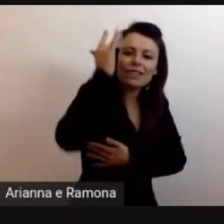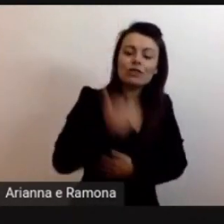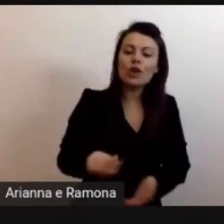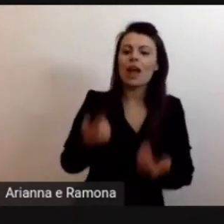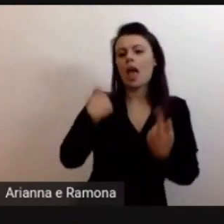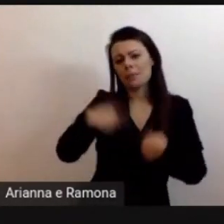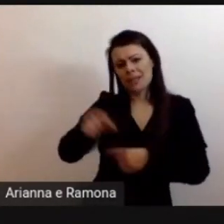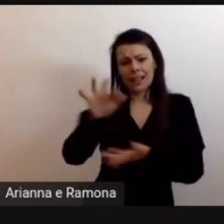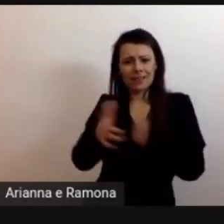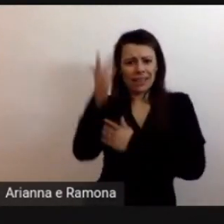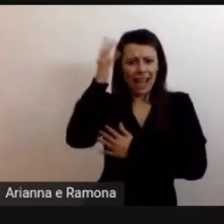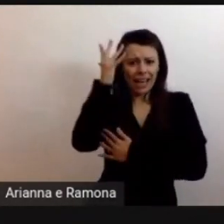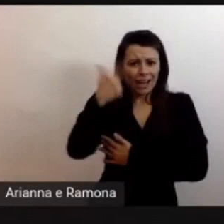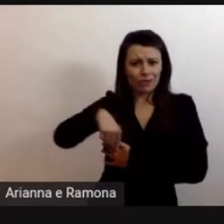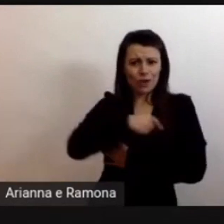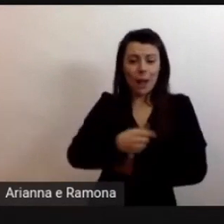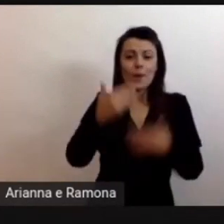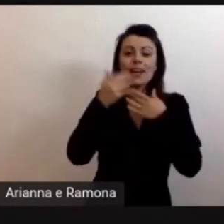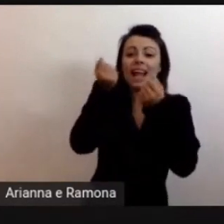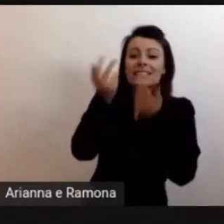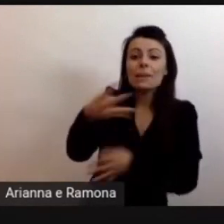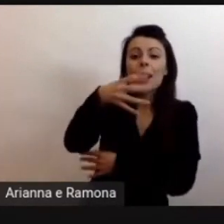ciao ciao